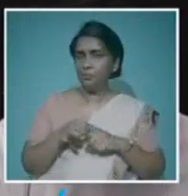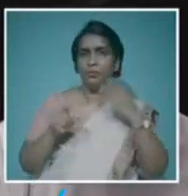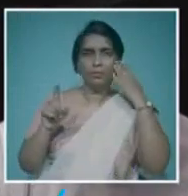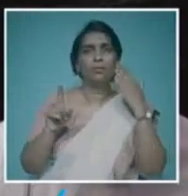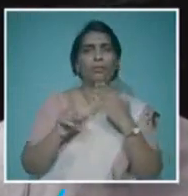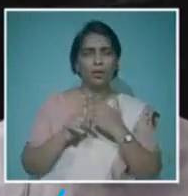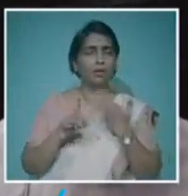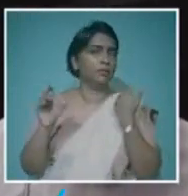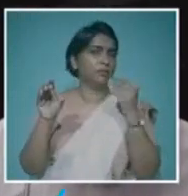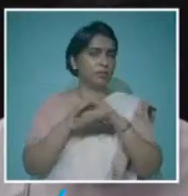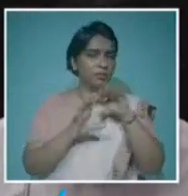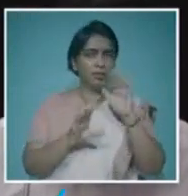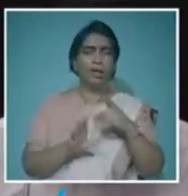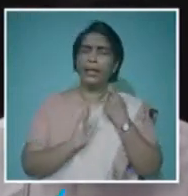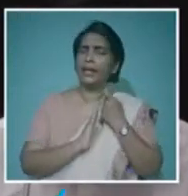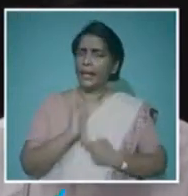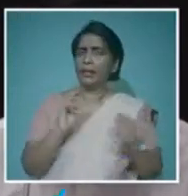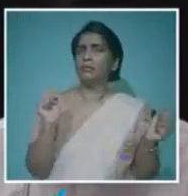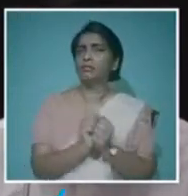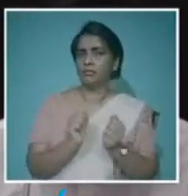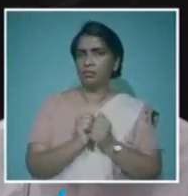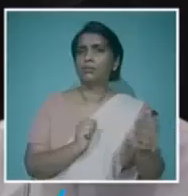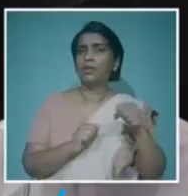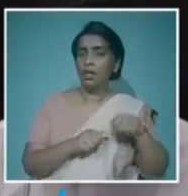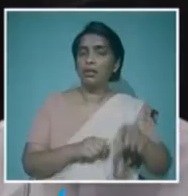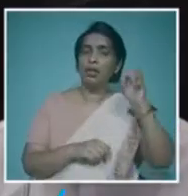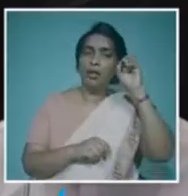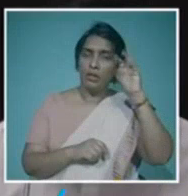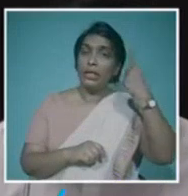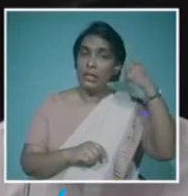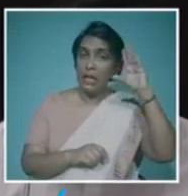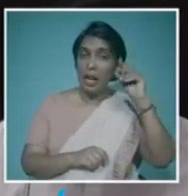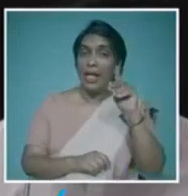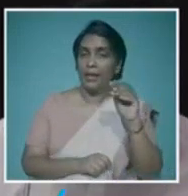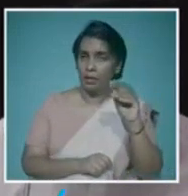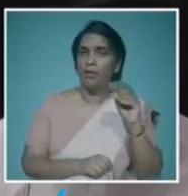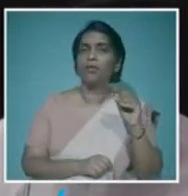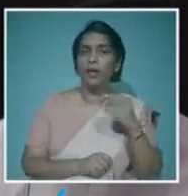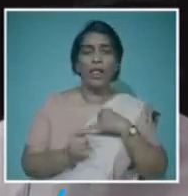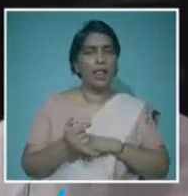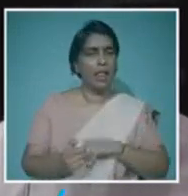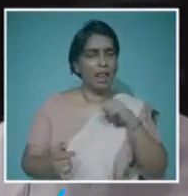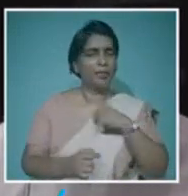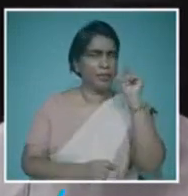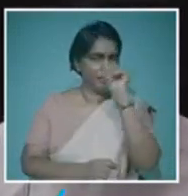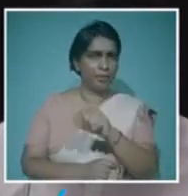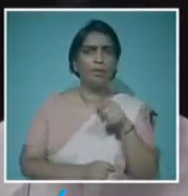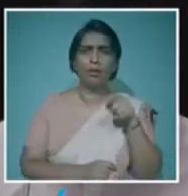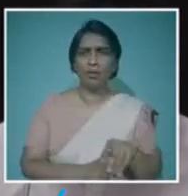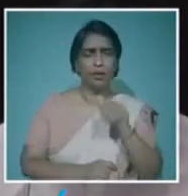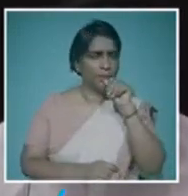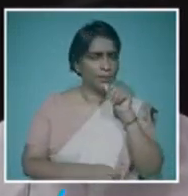සම්බන්ධව සම්බන්ධ වෙලා තියෙන අයට මම නීතිමය ක්‍රියාමාර්ග ගන්නයි කියලා අද උදේ ඊයේ රෑ 11ට කතා කළත් ලේකම්තුමාටත් කිව්වා. මොකද මේක